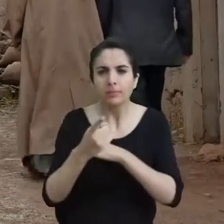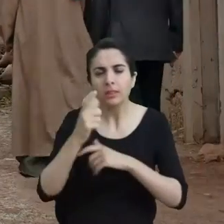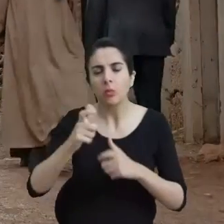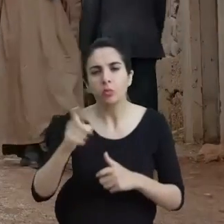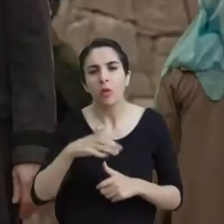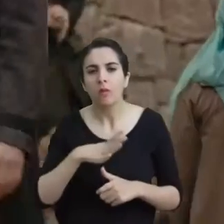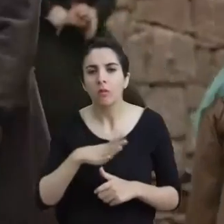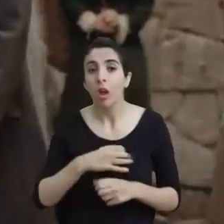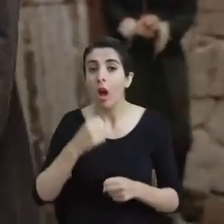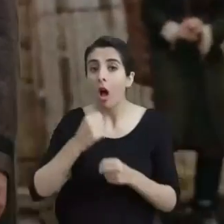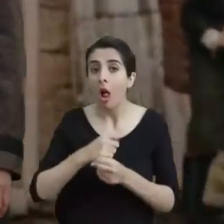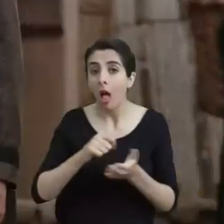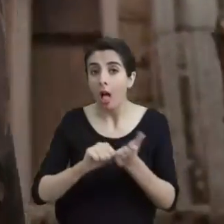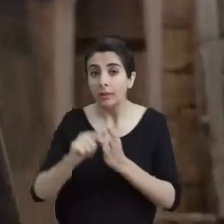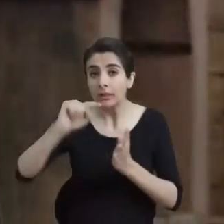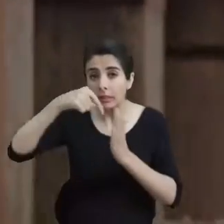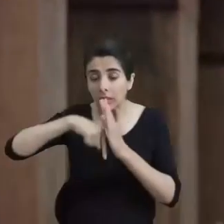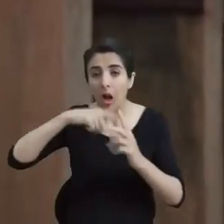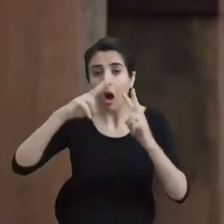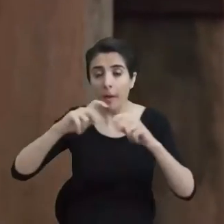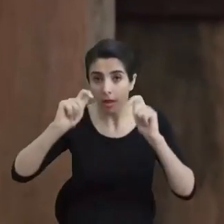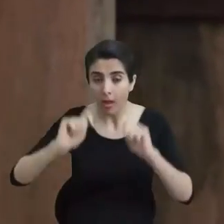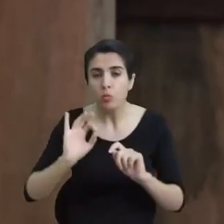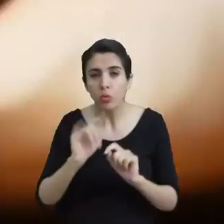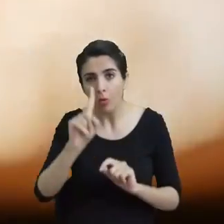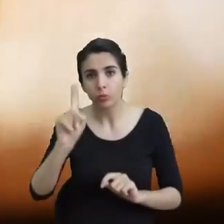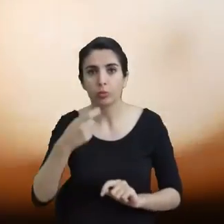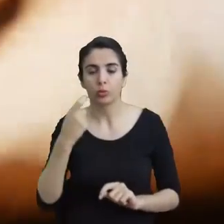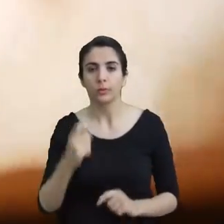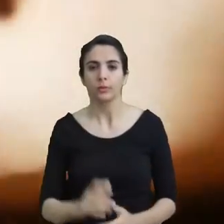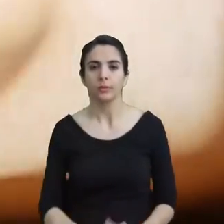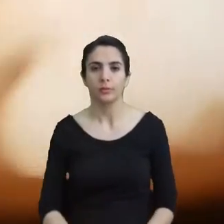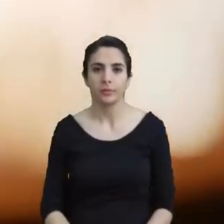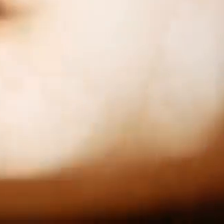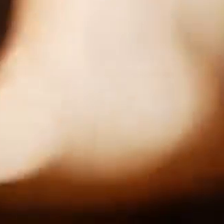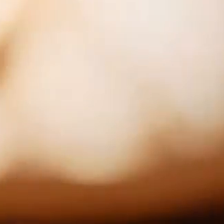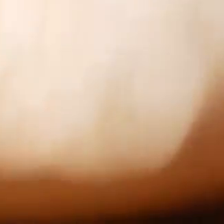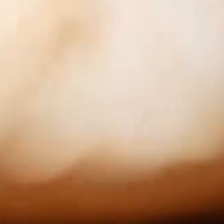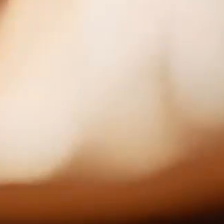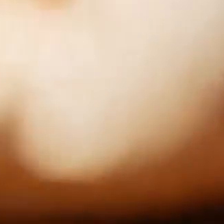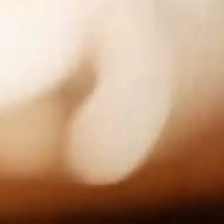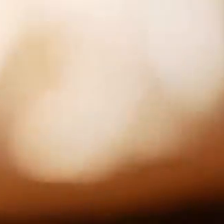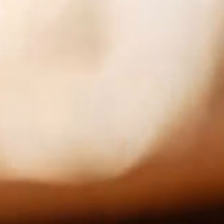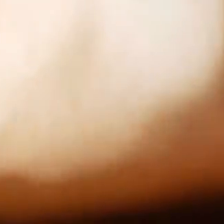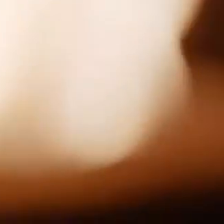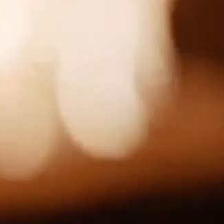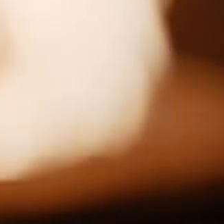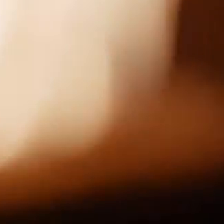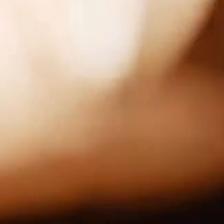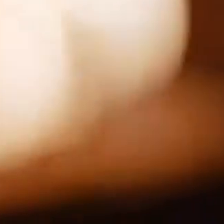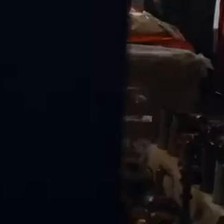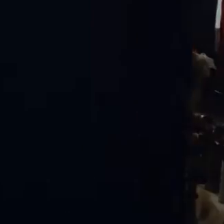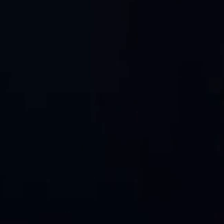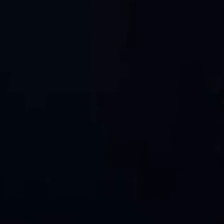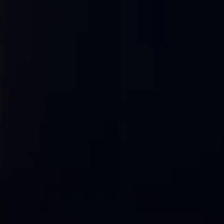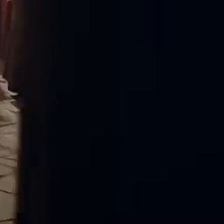yer. Galata'yı alt üst et, bir iz bul muhakkak. Bıyıklı adam elinde bavulu sokakta yürüyor. Kıyafetleri giyiyor. Kuşağı gayet